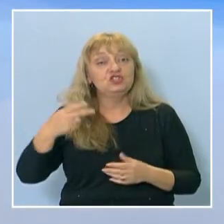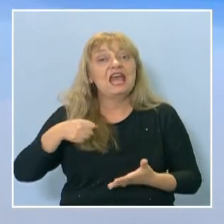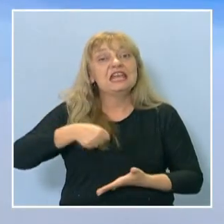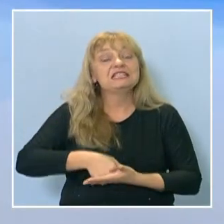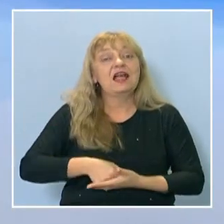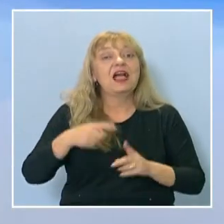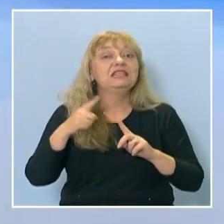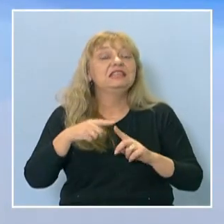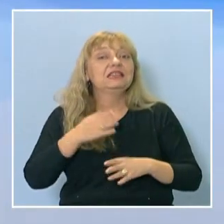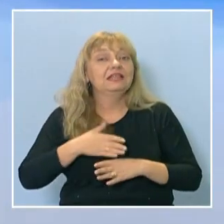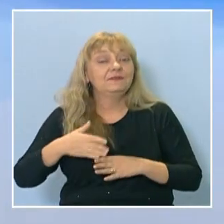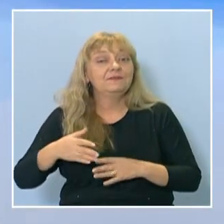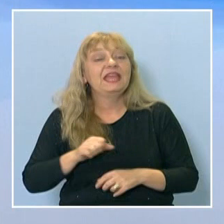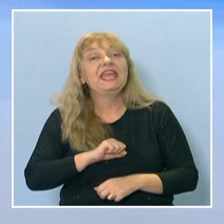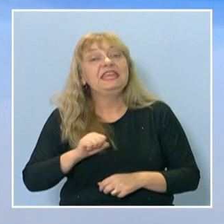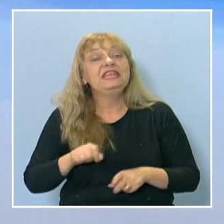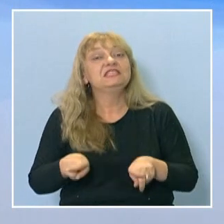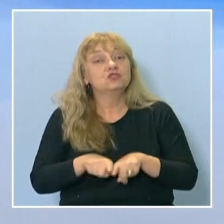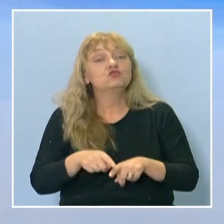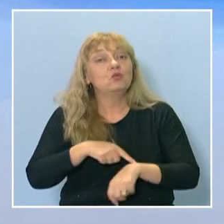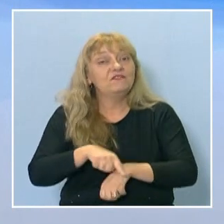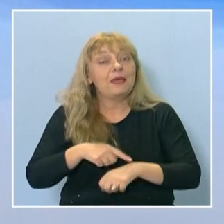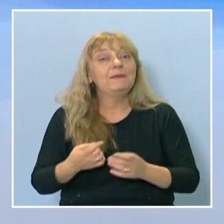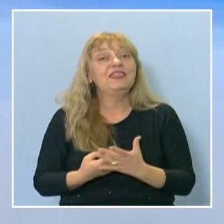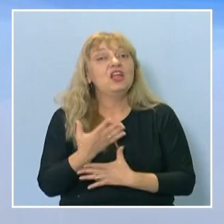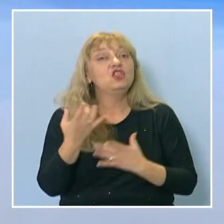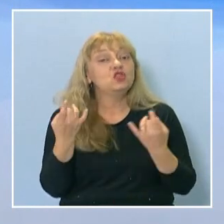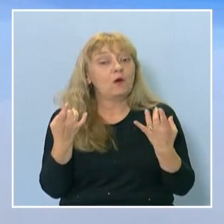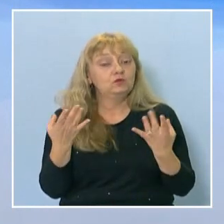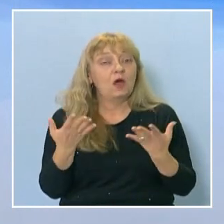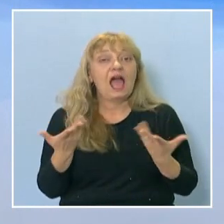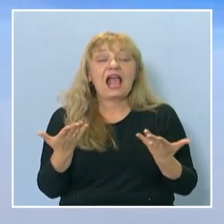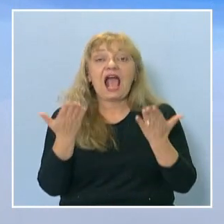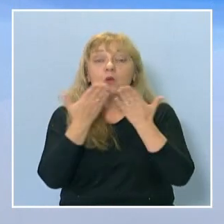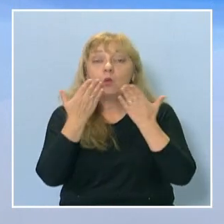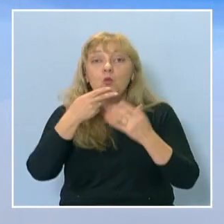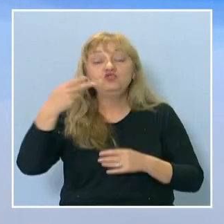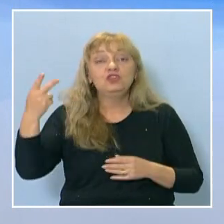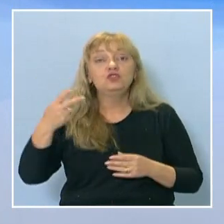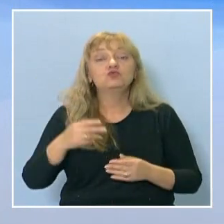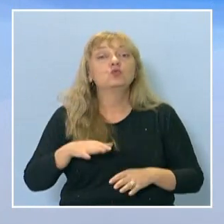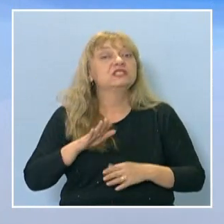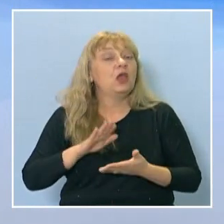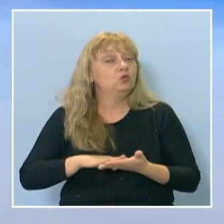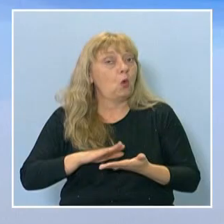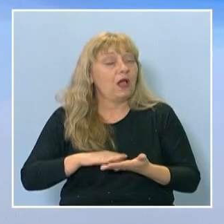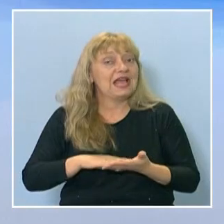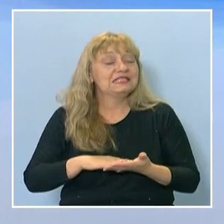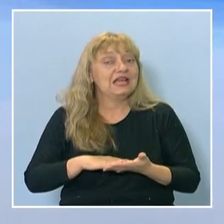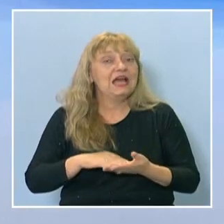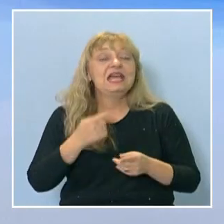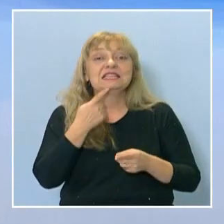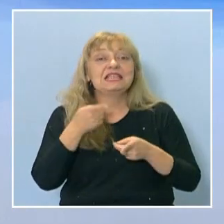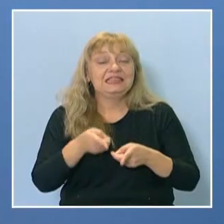и същевременно на иновациите. Как успя да се докаже училище Черноризец Храбър за тези 50 години